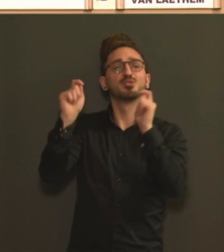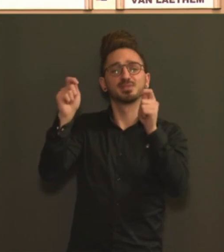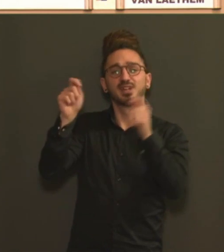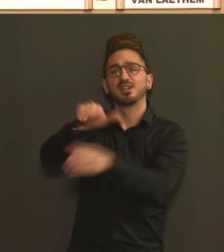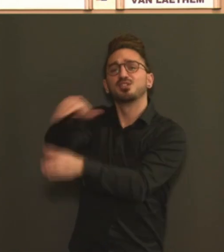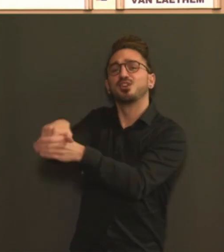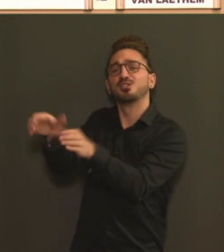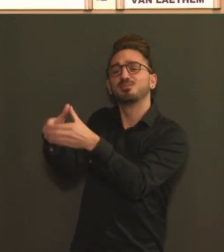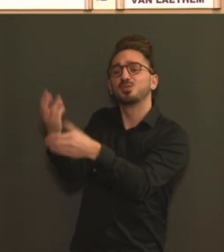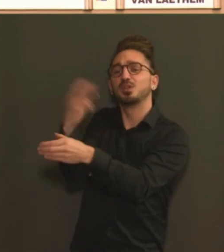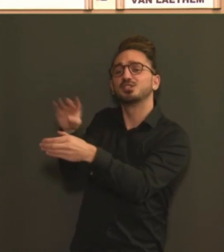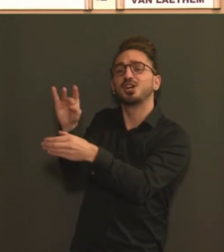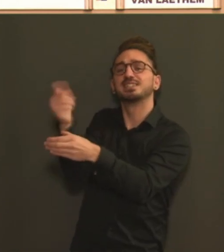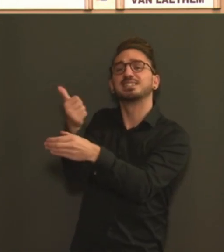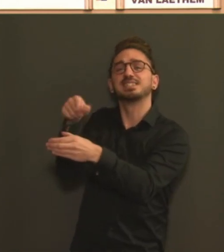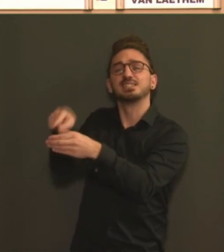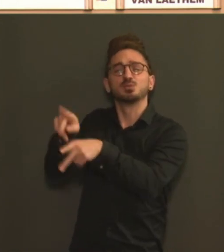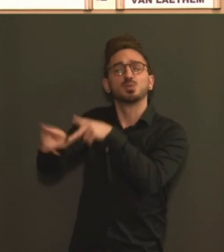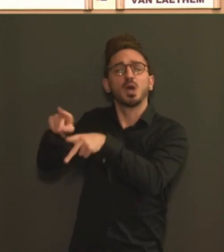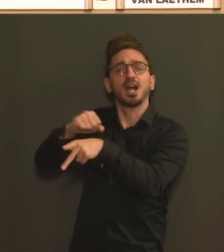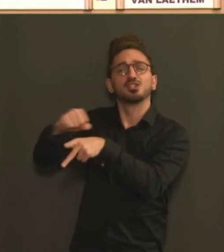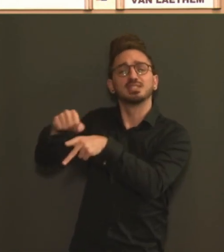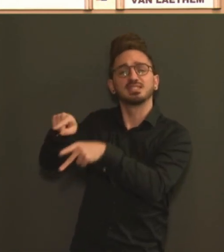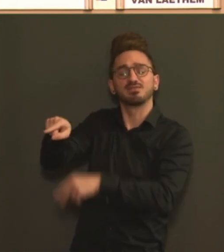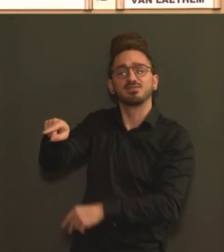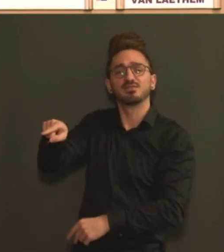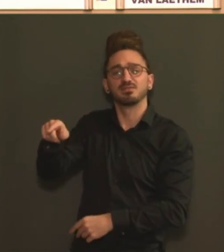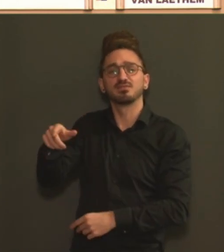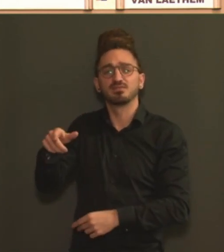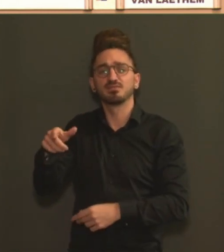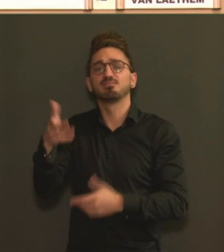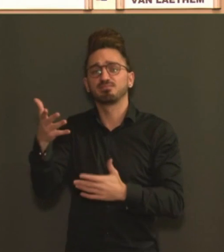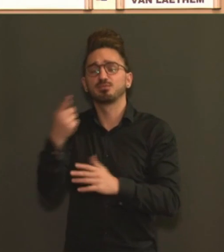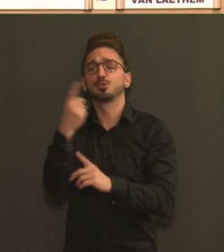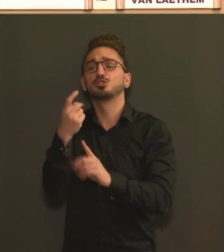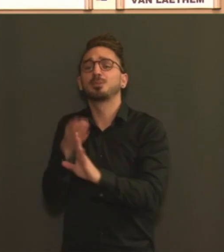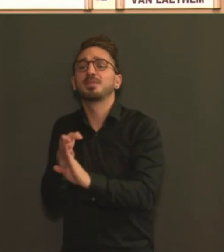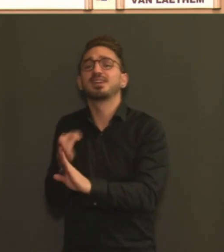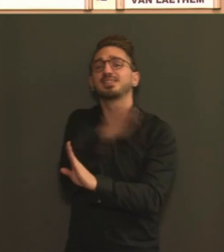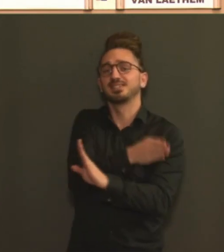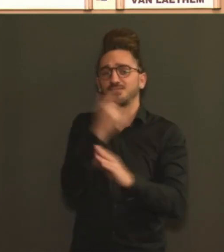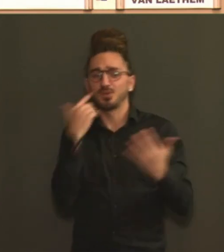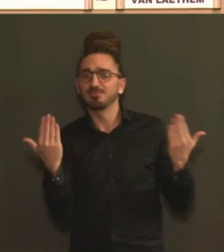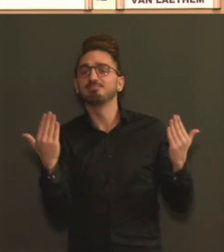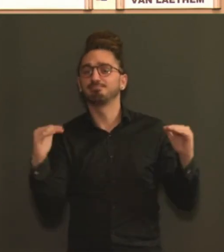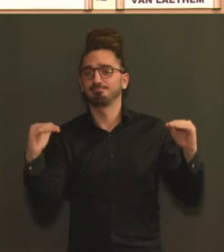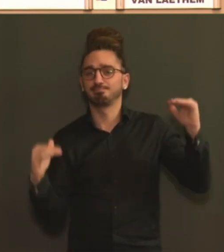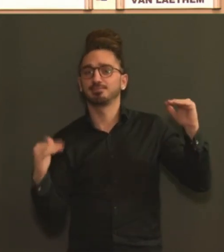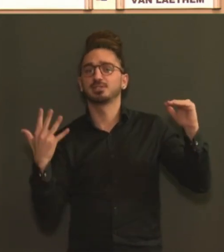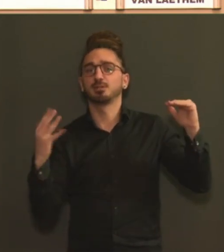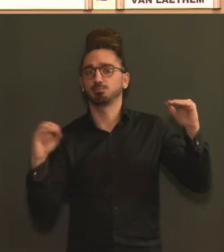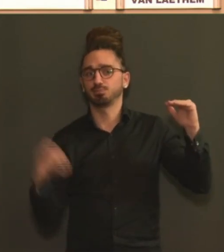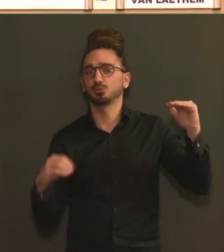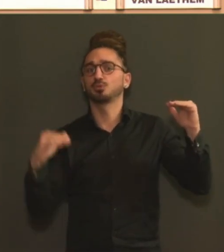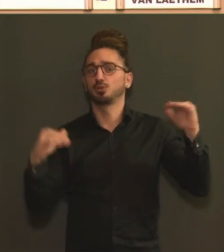intensifs. Cela représente une diminution de respectivement 5 et 9% par rapport aux chiffres de la moyenne de la semaine